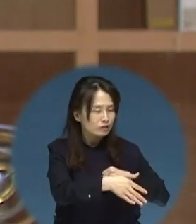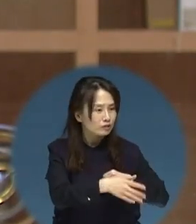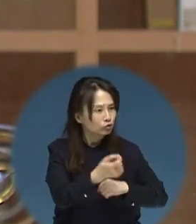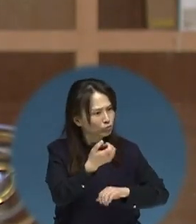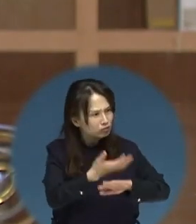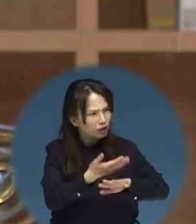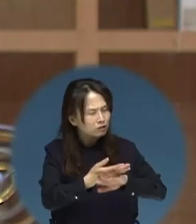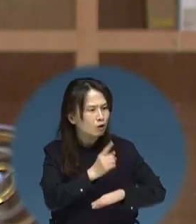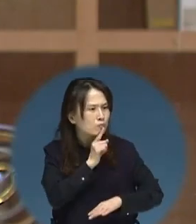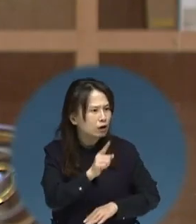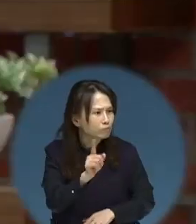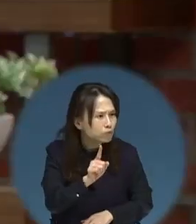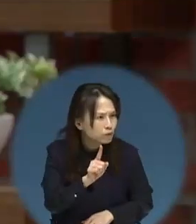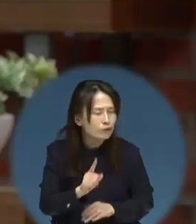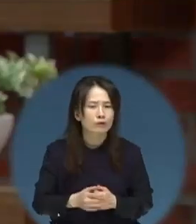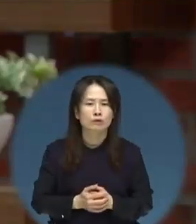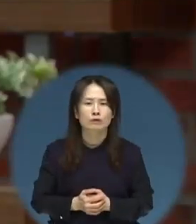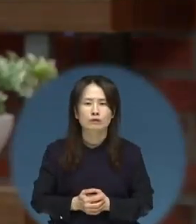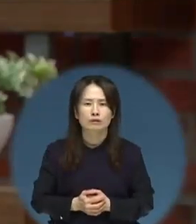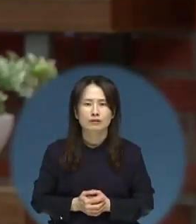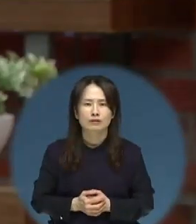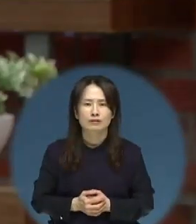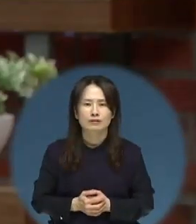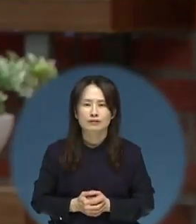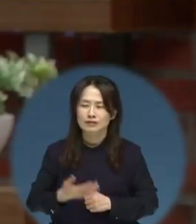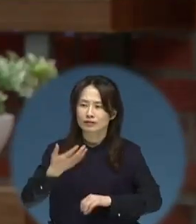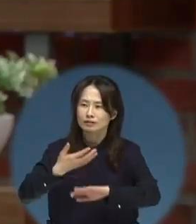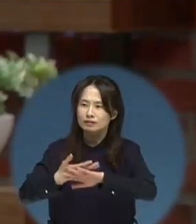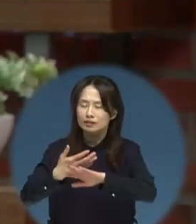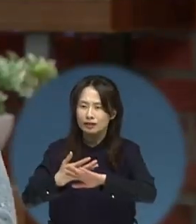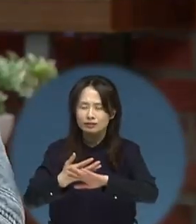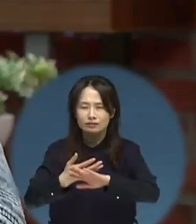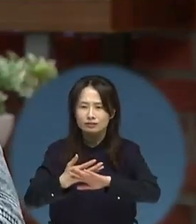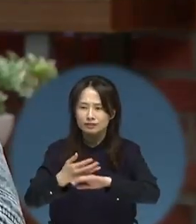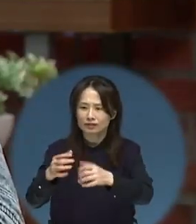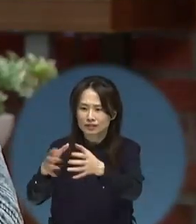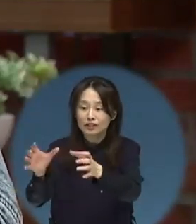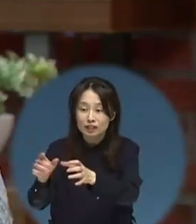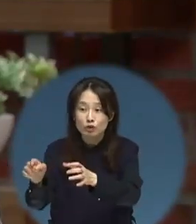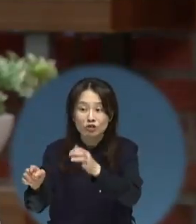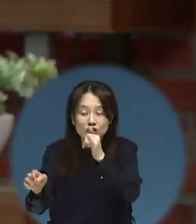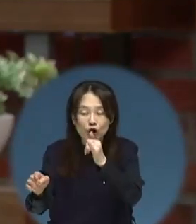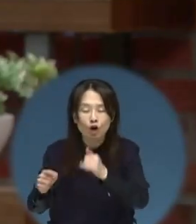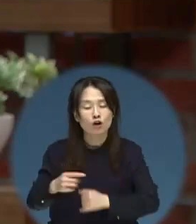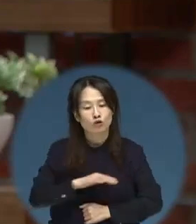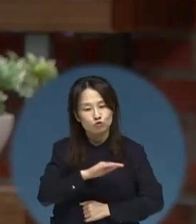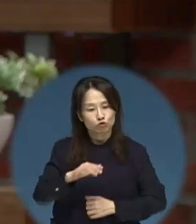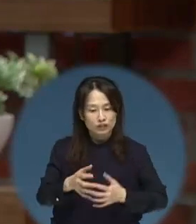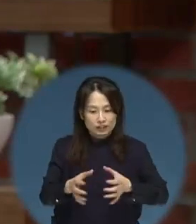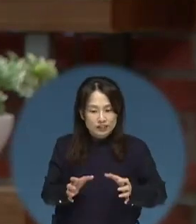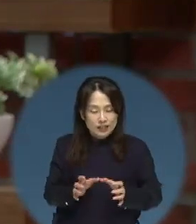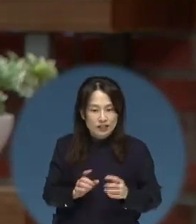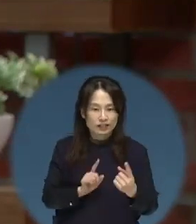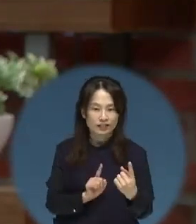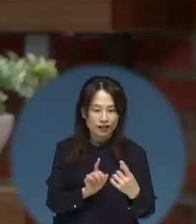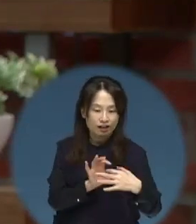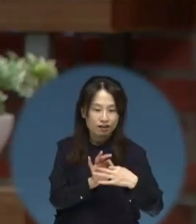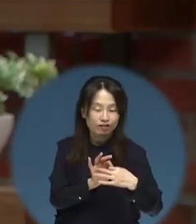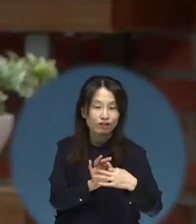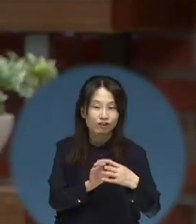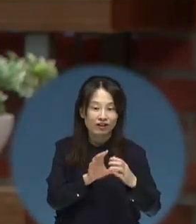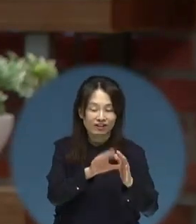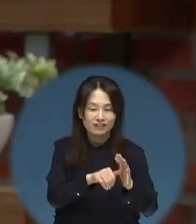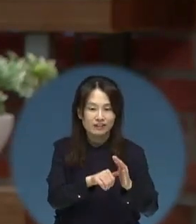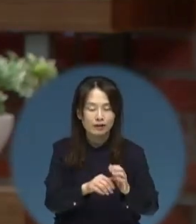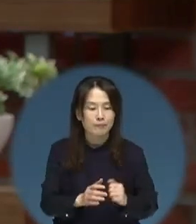아, 요즘 이제 조금씩 다른 단체도 하고 있다고 들었는데 저희는 1대1 결연을 할 때 처음에